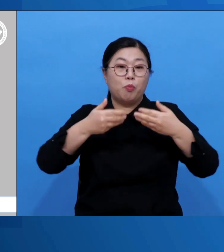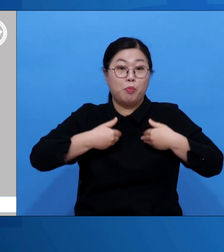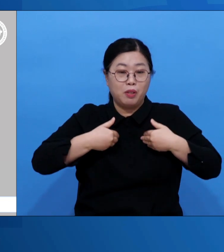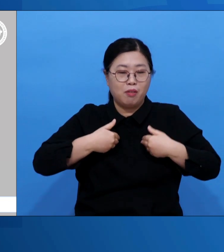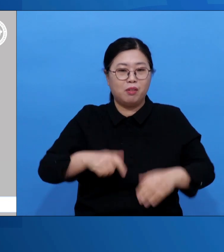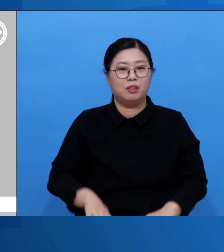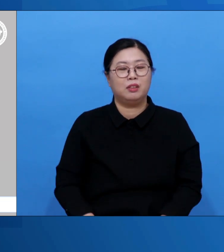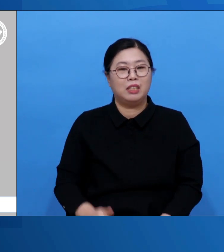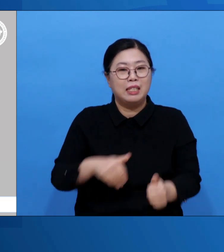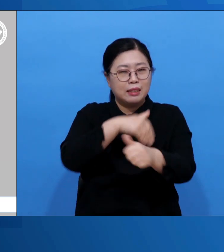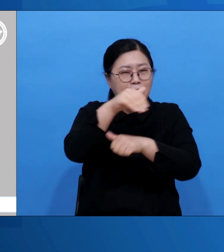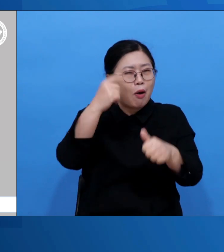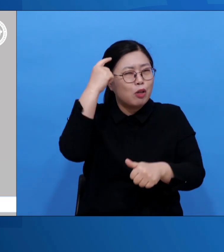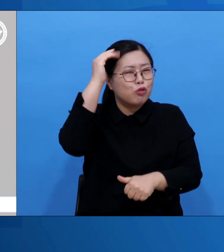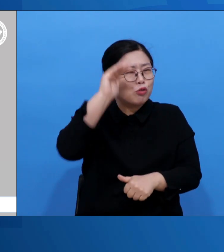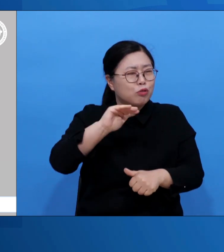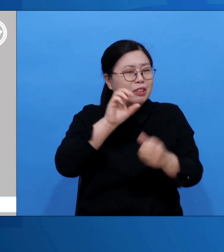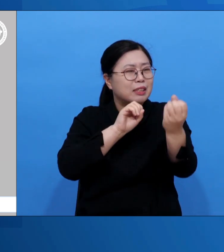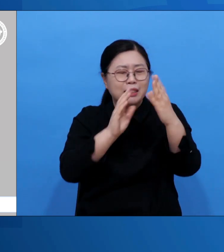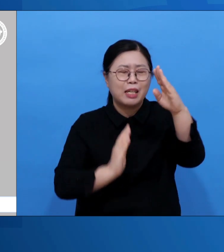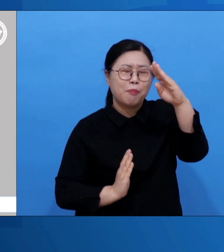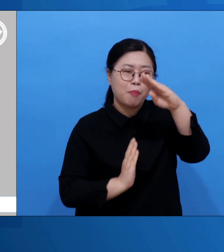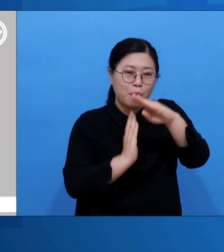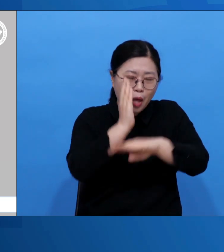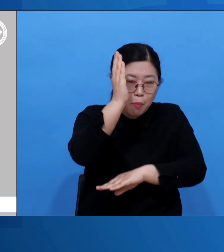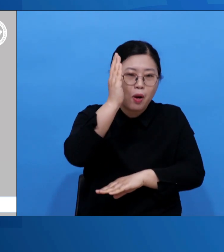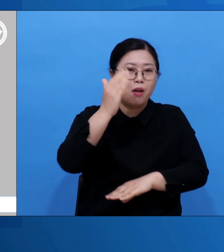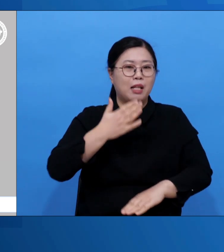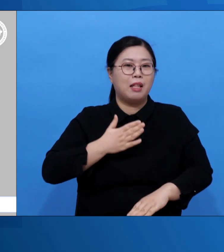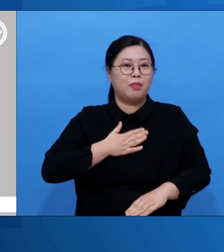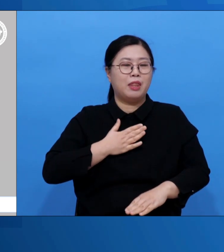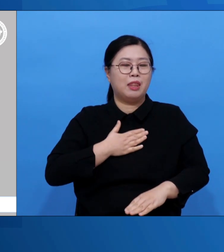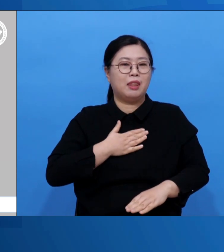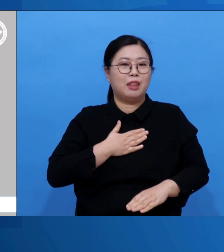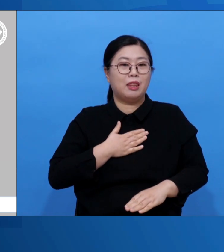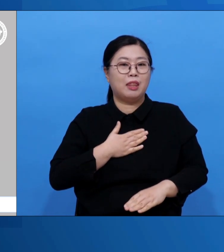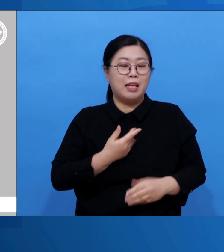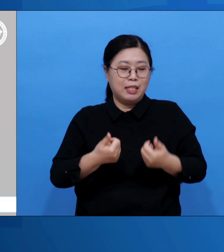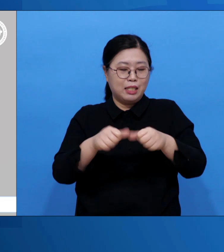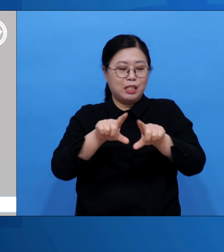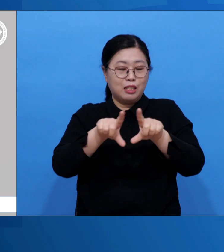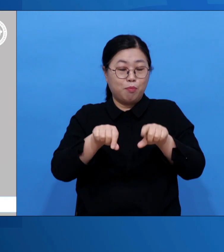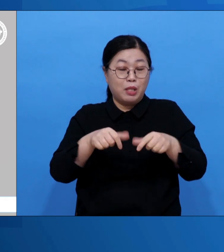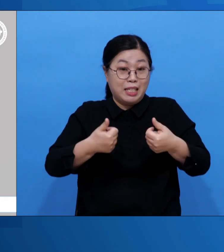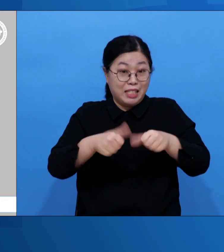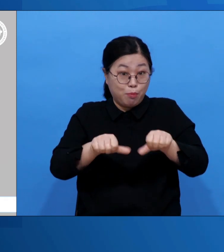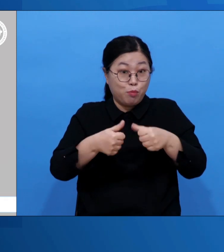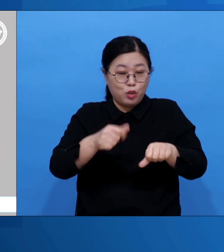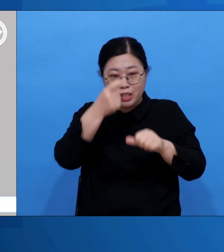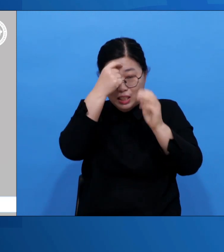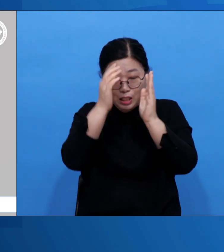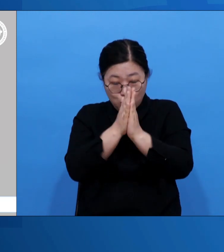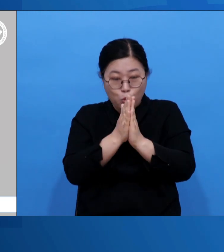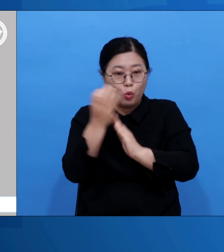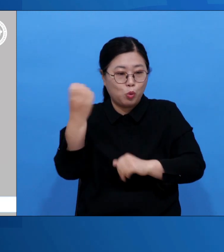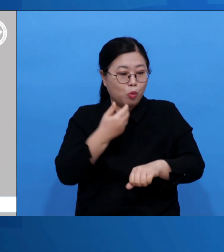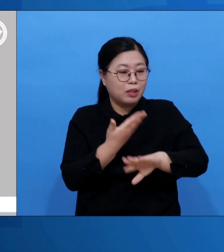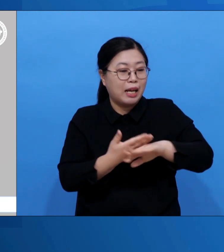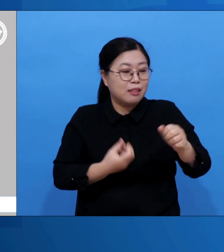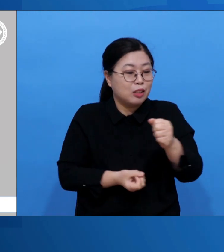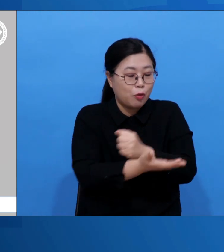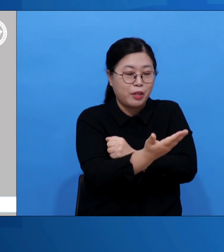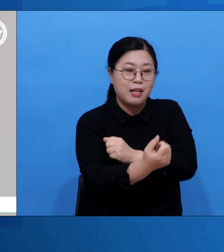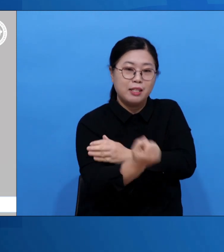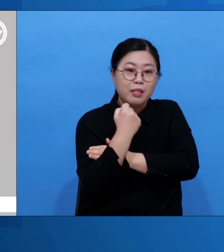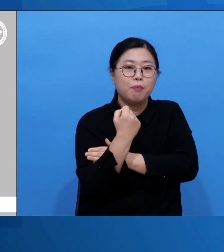넘어서서 393의 축복이 나에게 임하는 신분기도, 이 축복을 다른 사람에게 전달하는 권세기도를